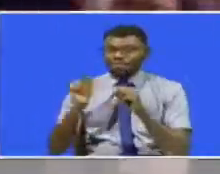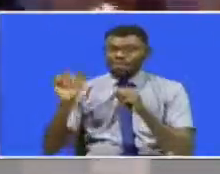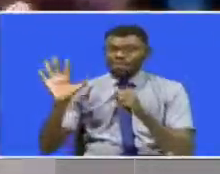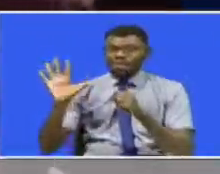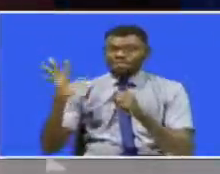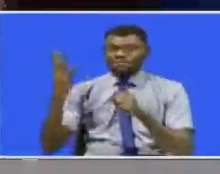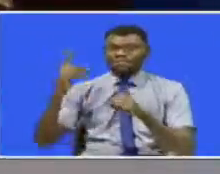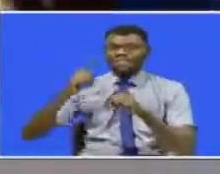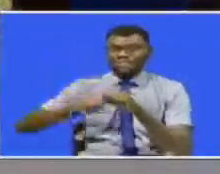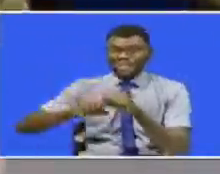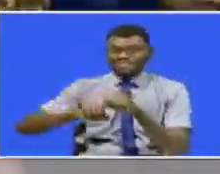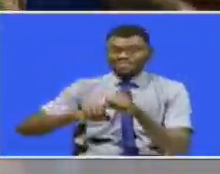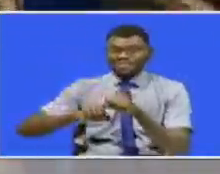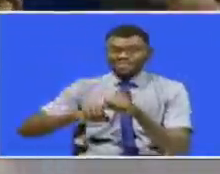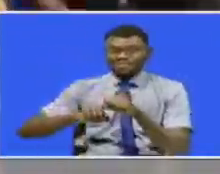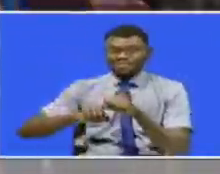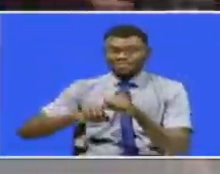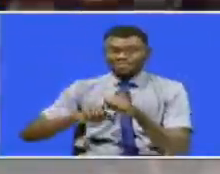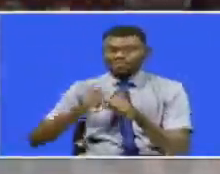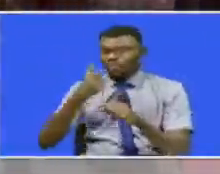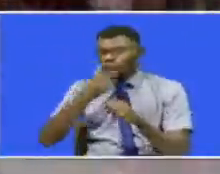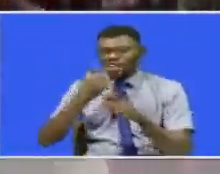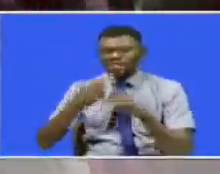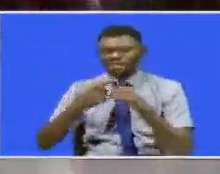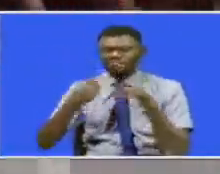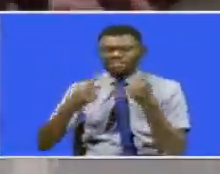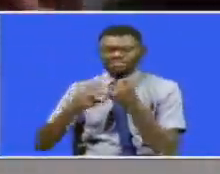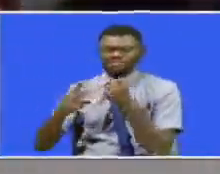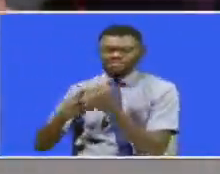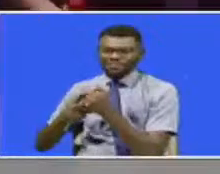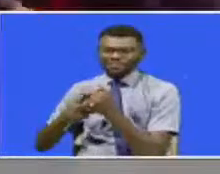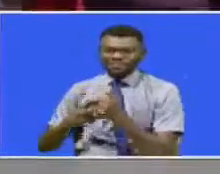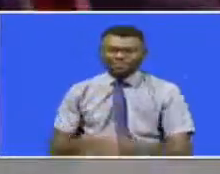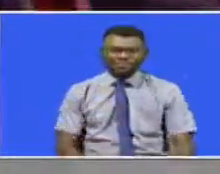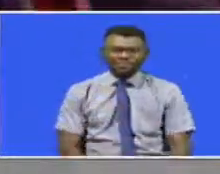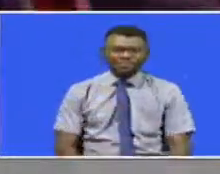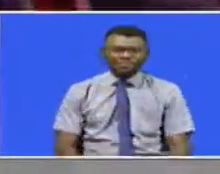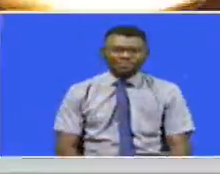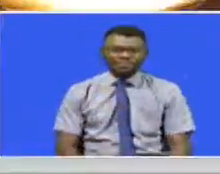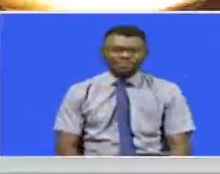miaka 77. Shisia Wasilwa, KTN News.